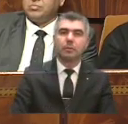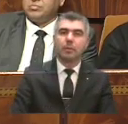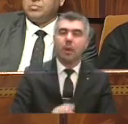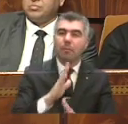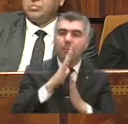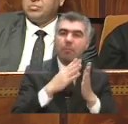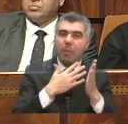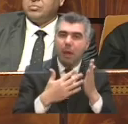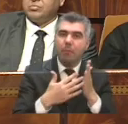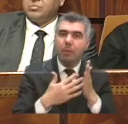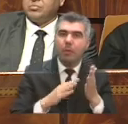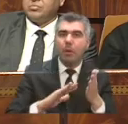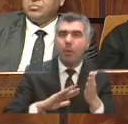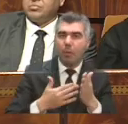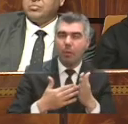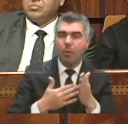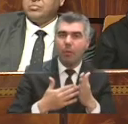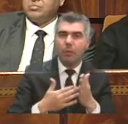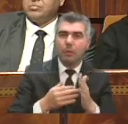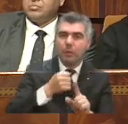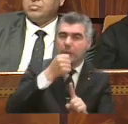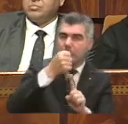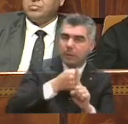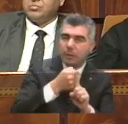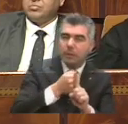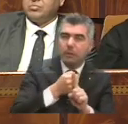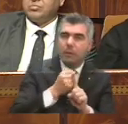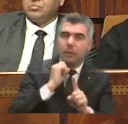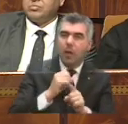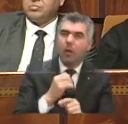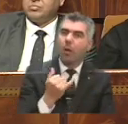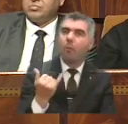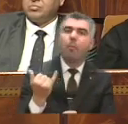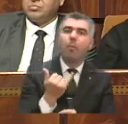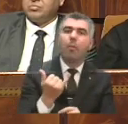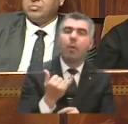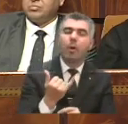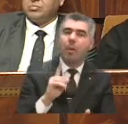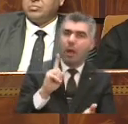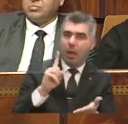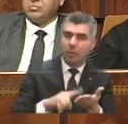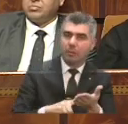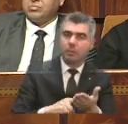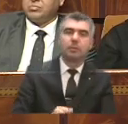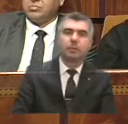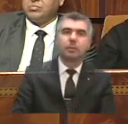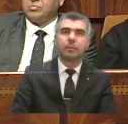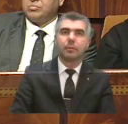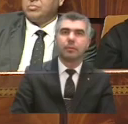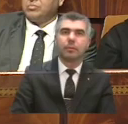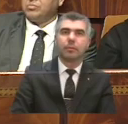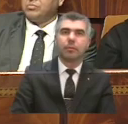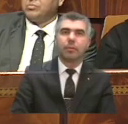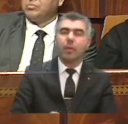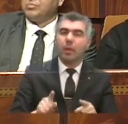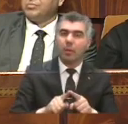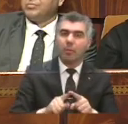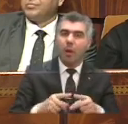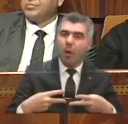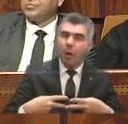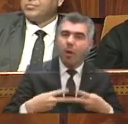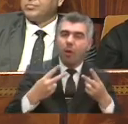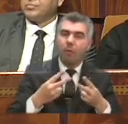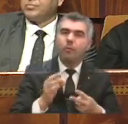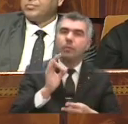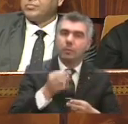البرامج اللي تكلمت عليها والاورش اللي تكلمت عليها اكيد ان لها اهميه ديالها، وسيكون لها بطبيعه الحال الاثر